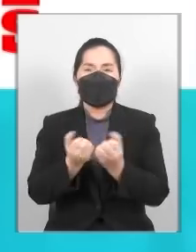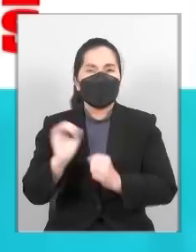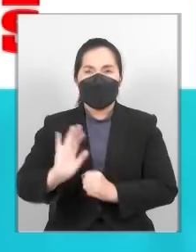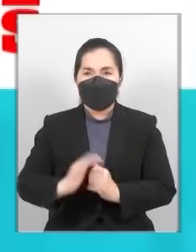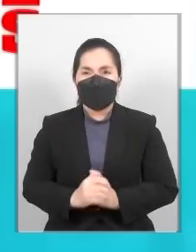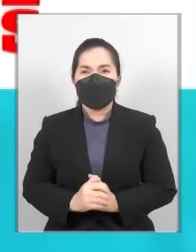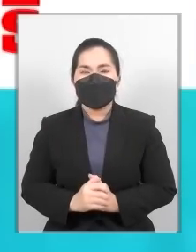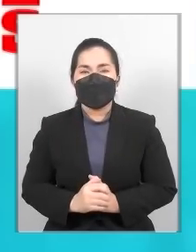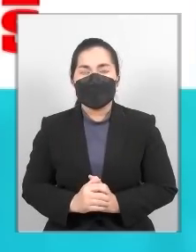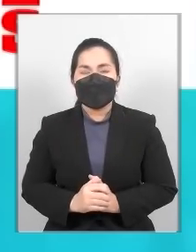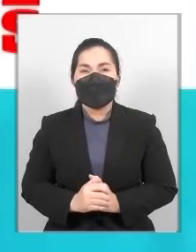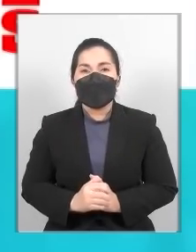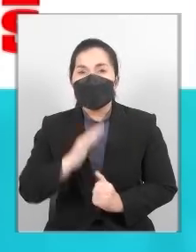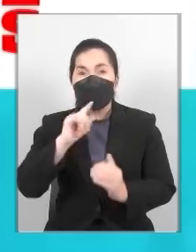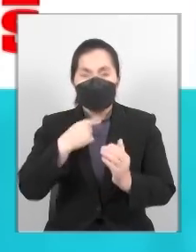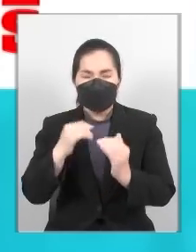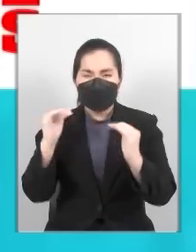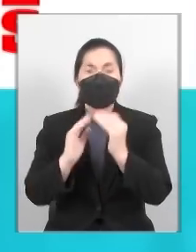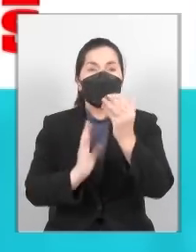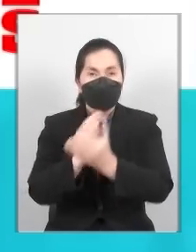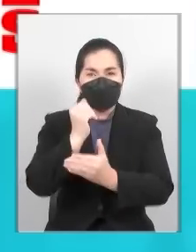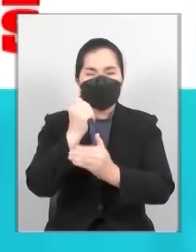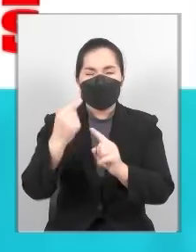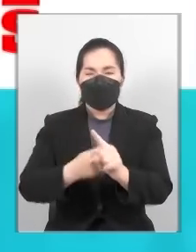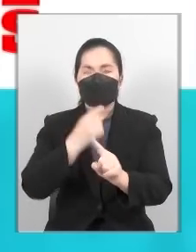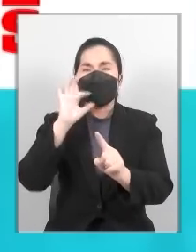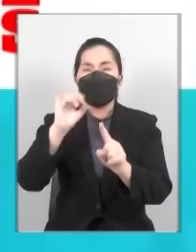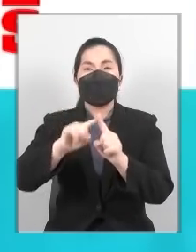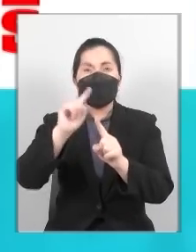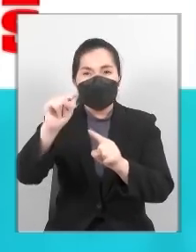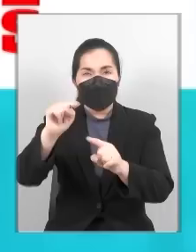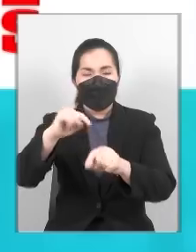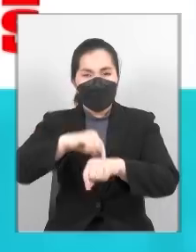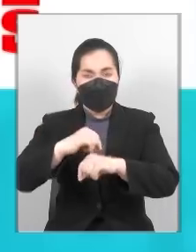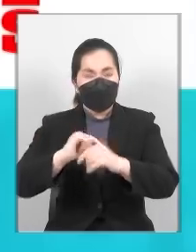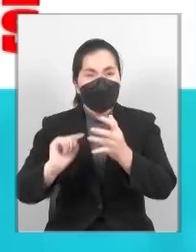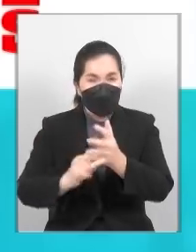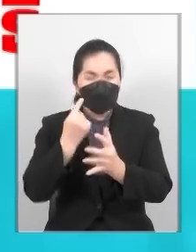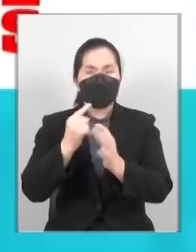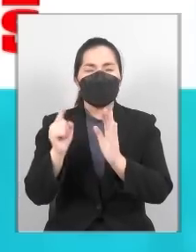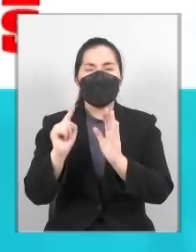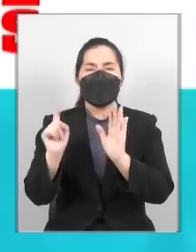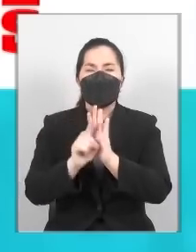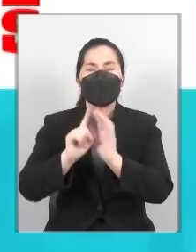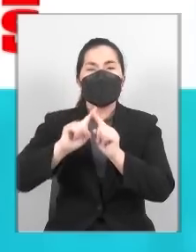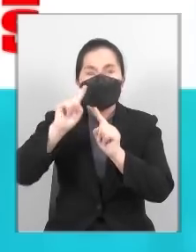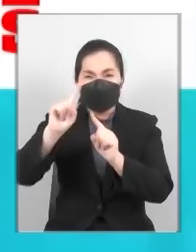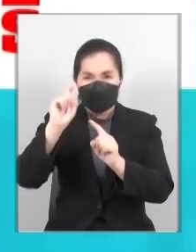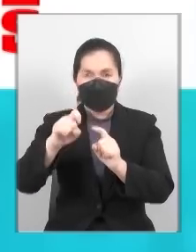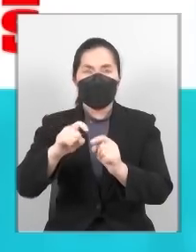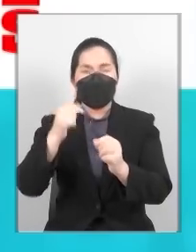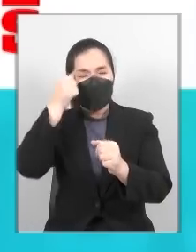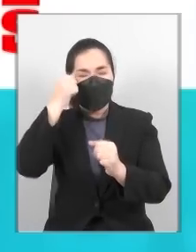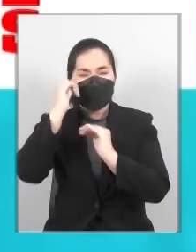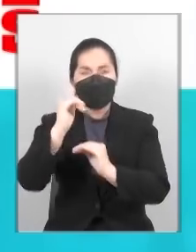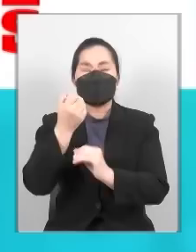งแต่วันที่1กันยายนเป็นต้นไปต้องใช้สิทธิ์ครั้งแรกภายใน14วันถ้าเกิดว่าพ้นกำหนดเวลานั้นก็ถูกตัดสิทธิ์เช่นเดียวกันนะครับ ถ